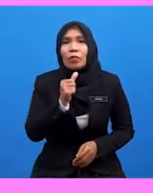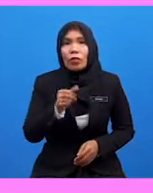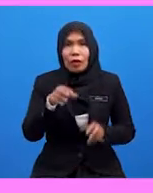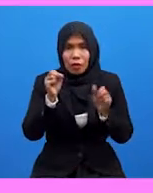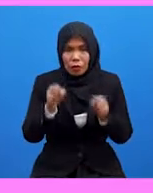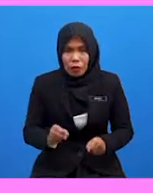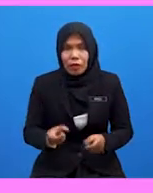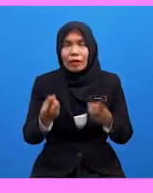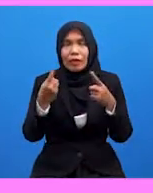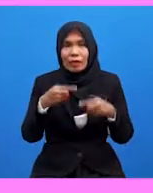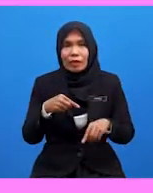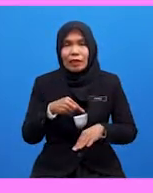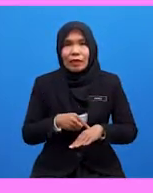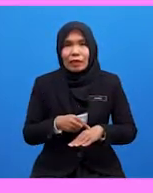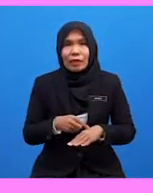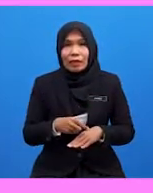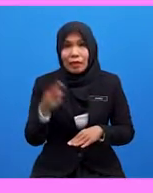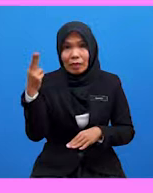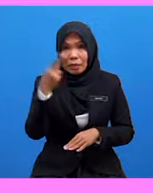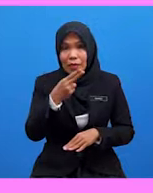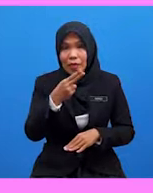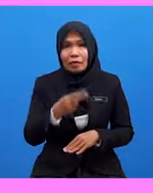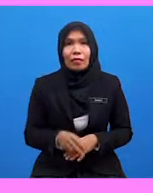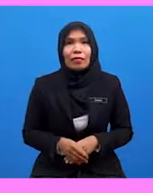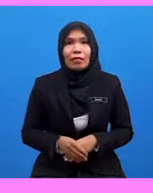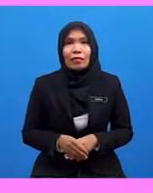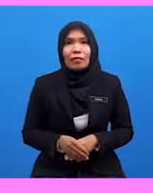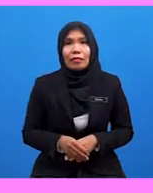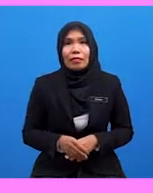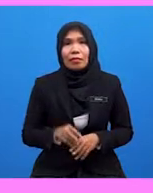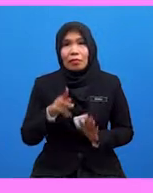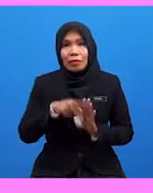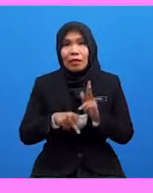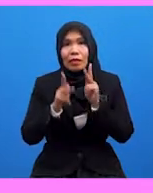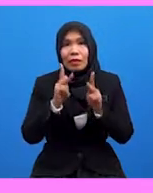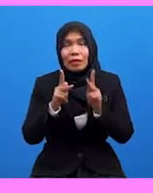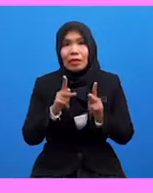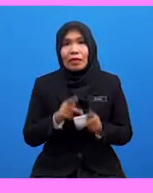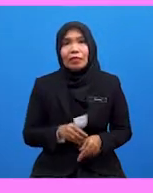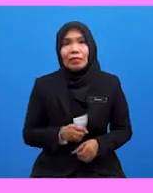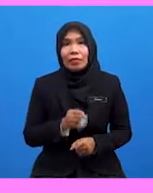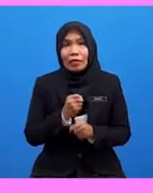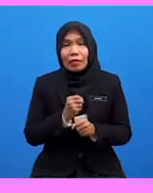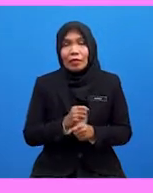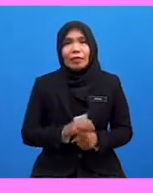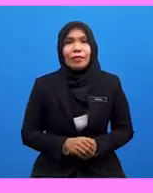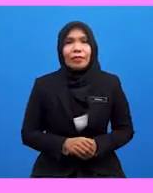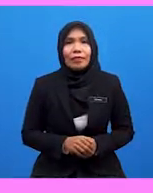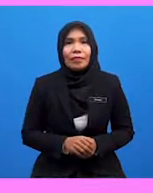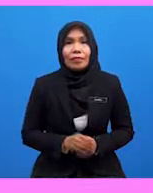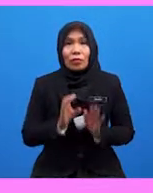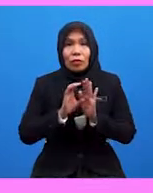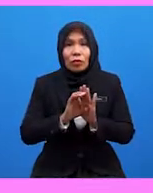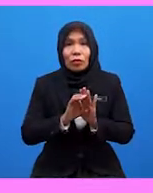boleh hadir di hadapan frasa kerja atau frasa adjektif dalam ayat majmuk pertentangan.